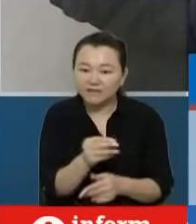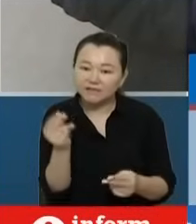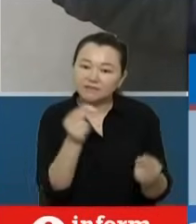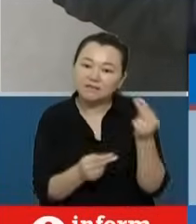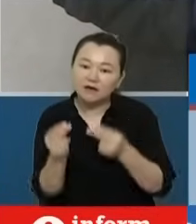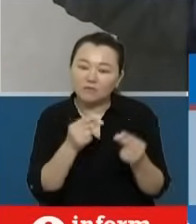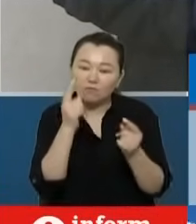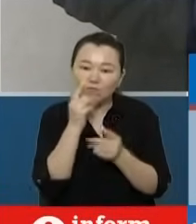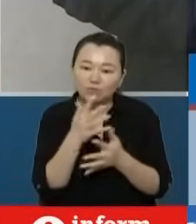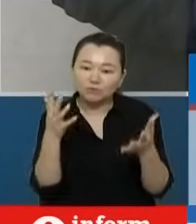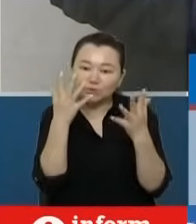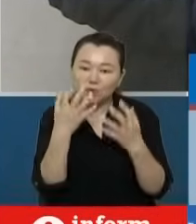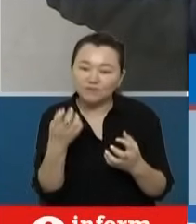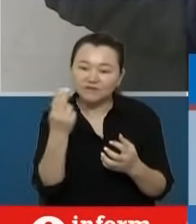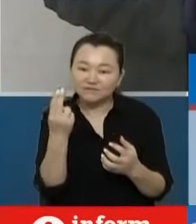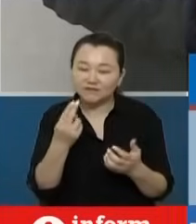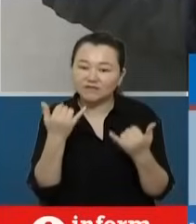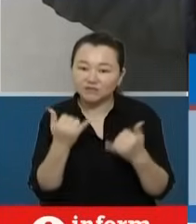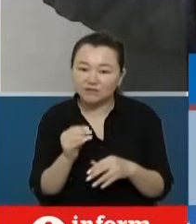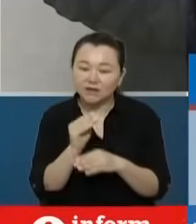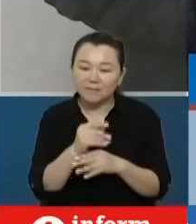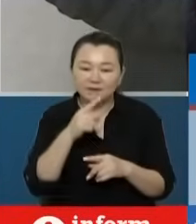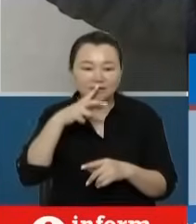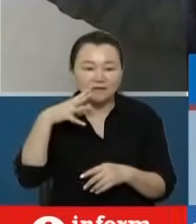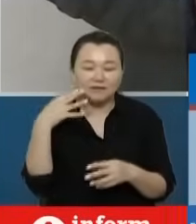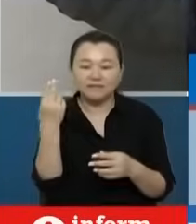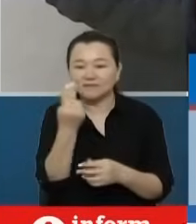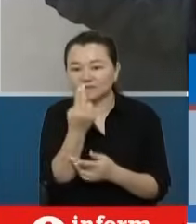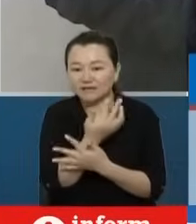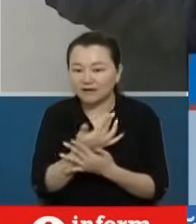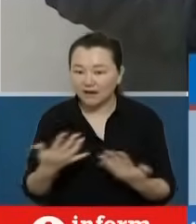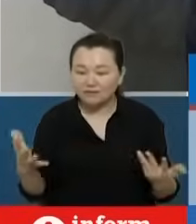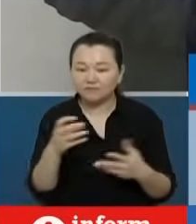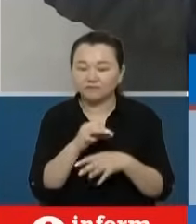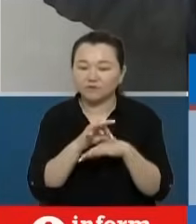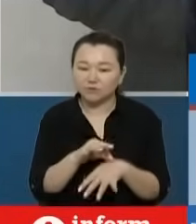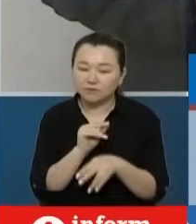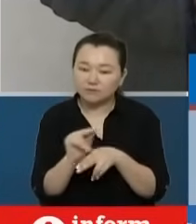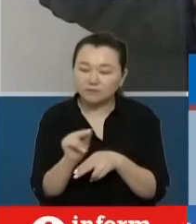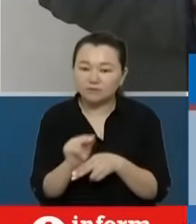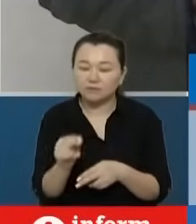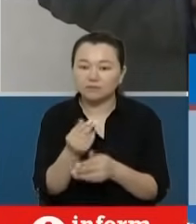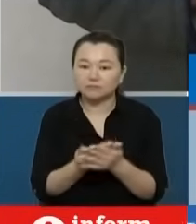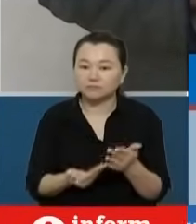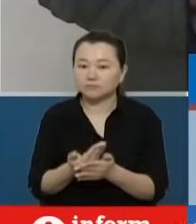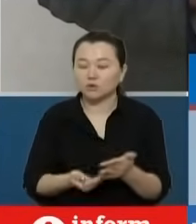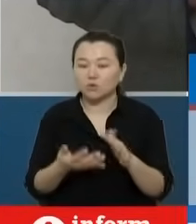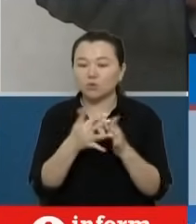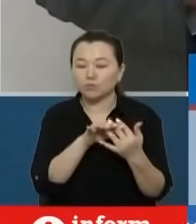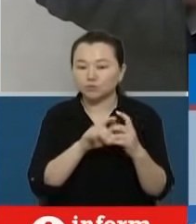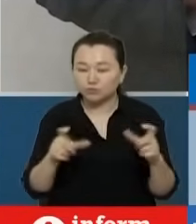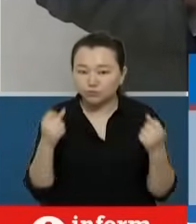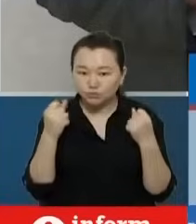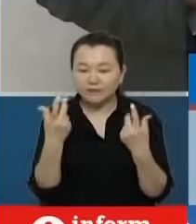в основном в темных тонах. Сейчас добавили ярких красок, так как с ними ведется работа. Кстати, в спортшколе села Уил, где